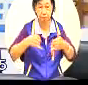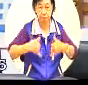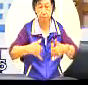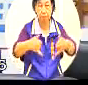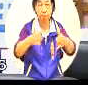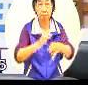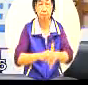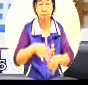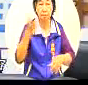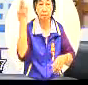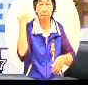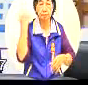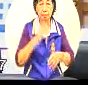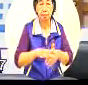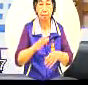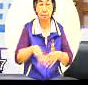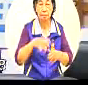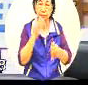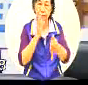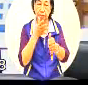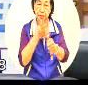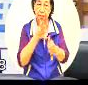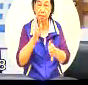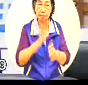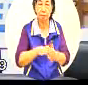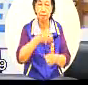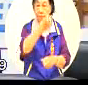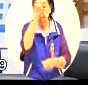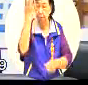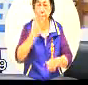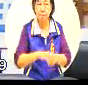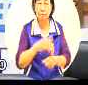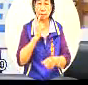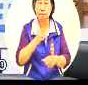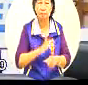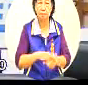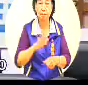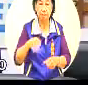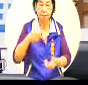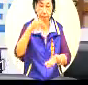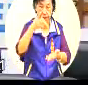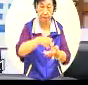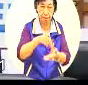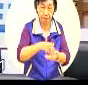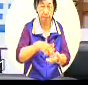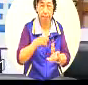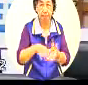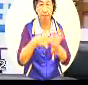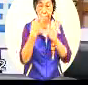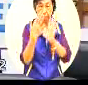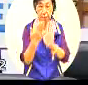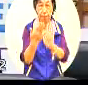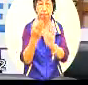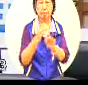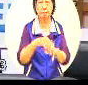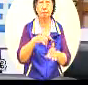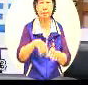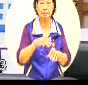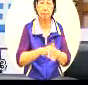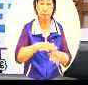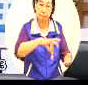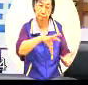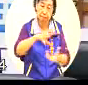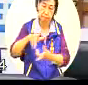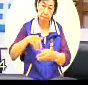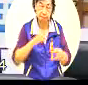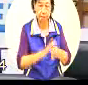经我们有听过有一句年轻人很常说的一句话，我就站在你面前，可是就世界上最遥